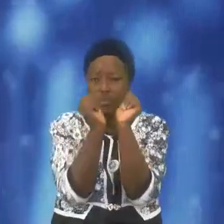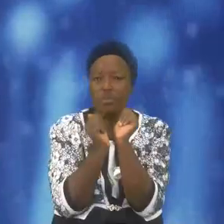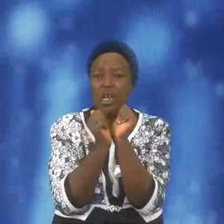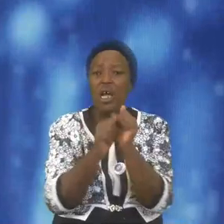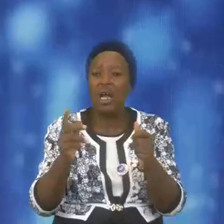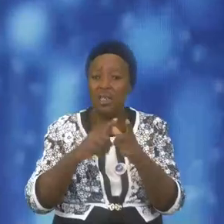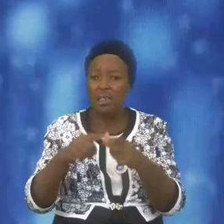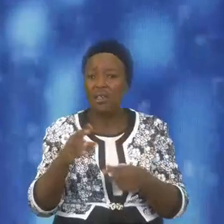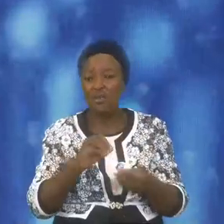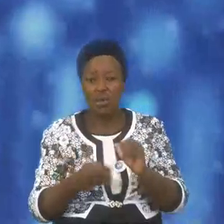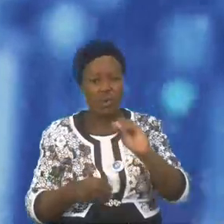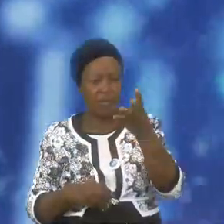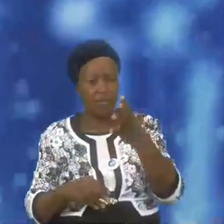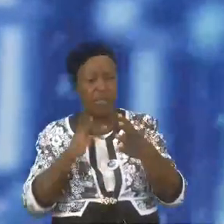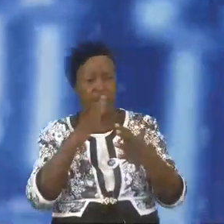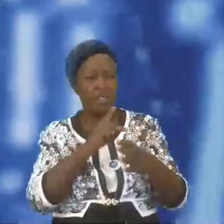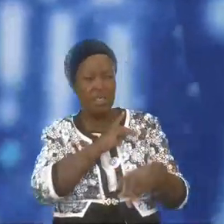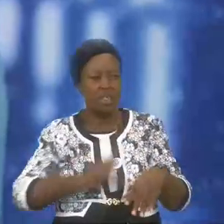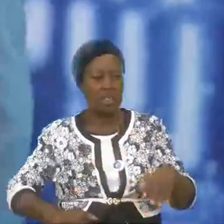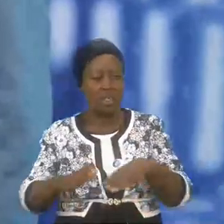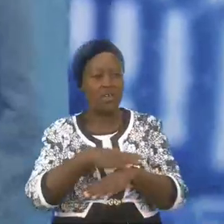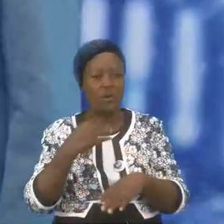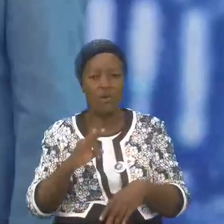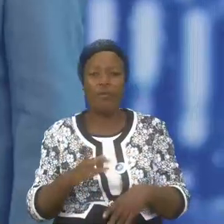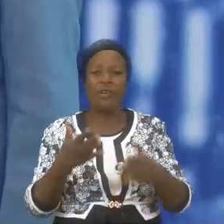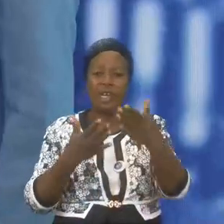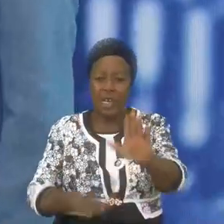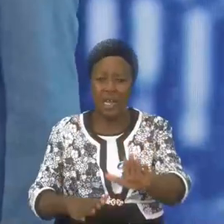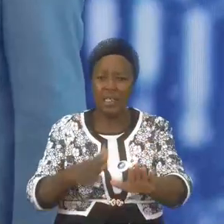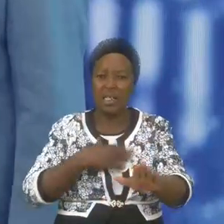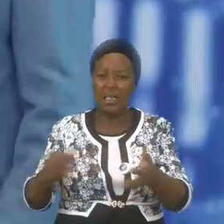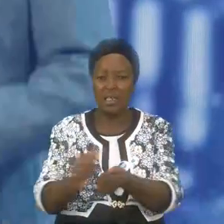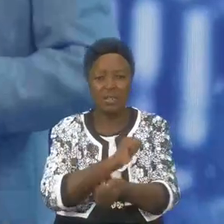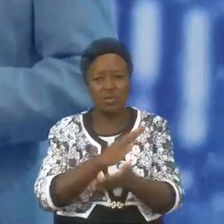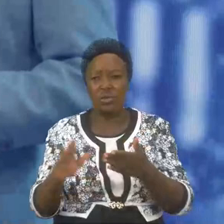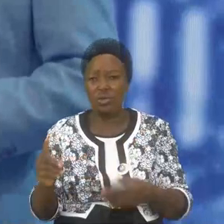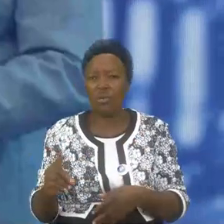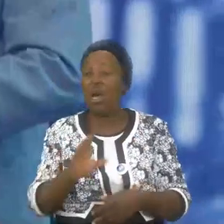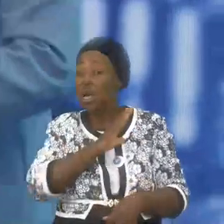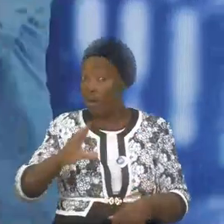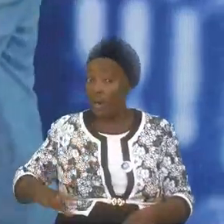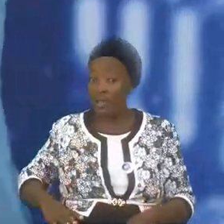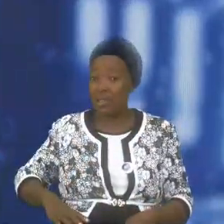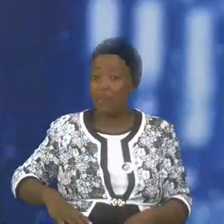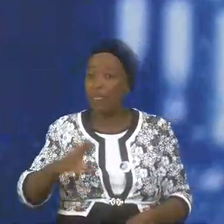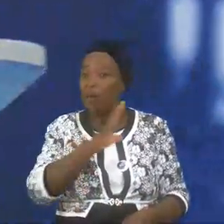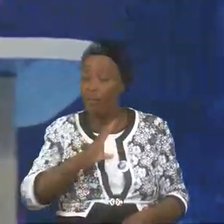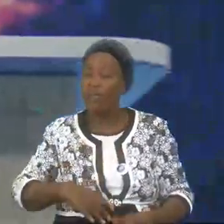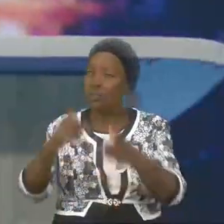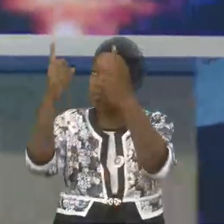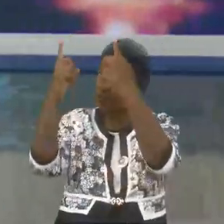l'oppression. Quatrièmement, le royaume de la mort et de la destruction. Christ est